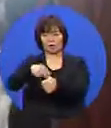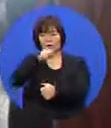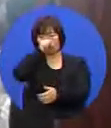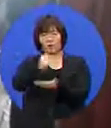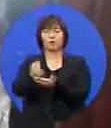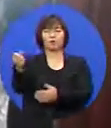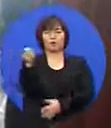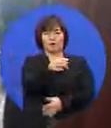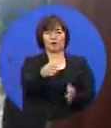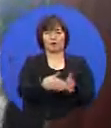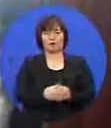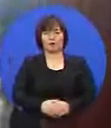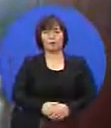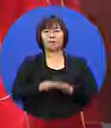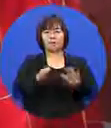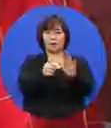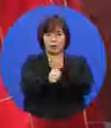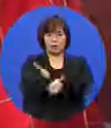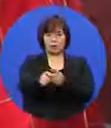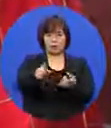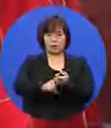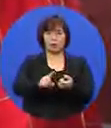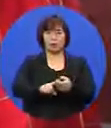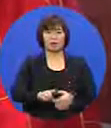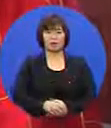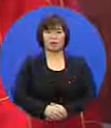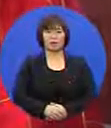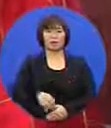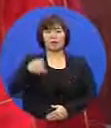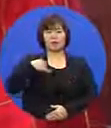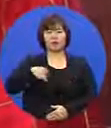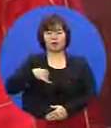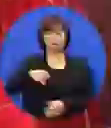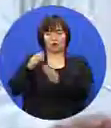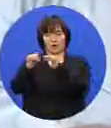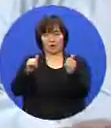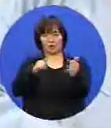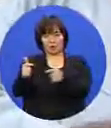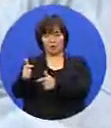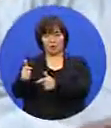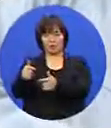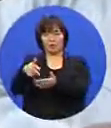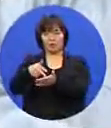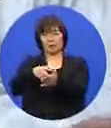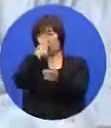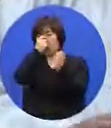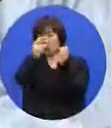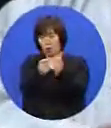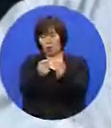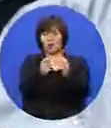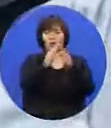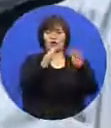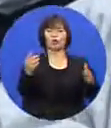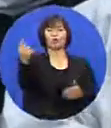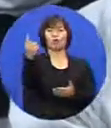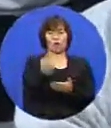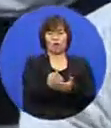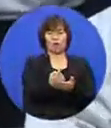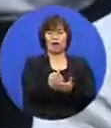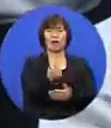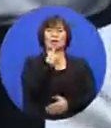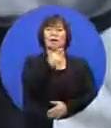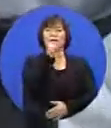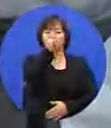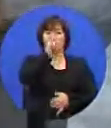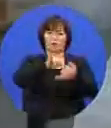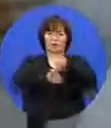전북 불교인들의 이번 방문에 대한 화답으로 중국 불교 신자들도 조만간 전북을 찾아오기로